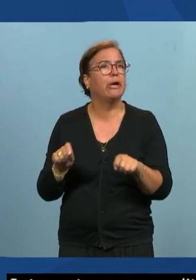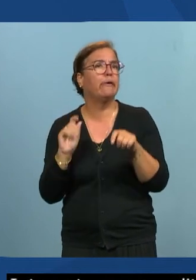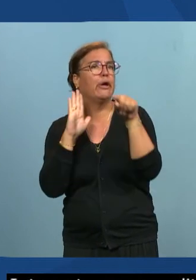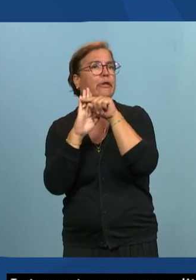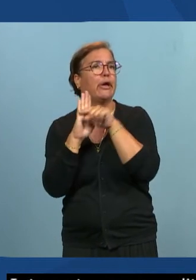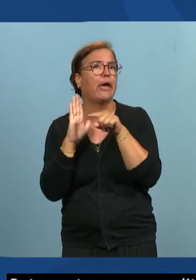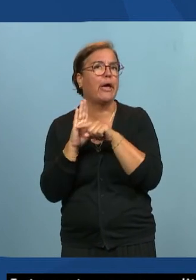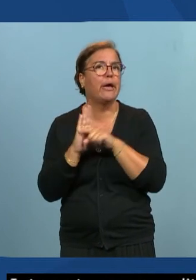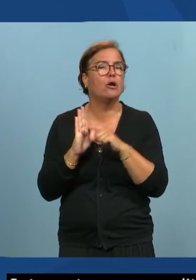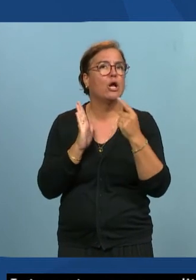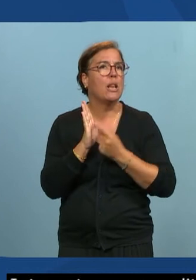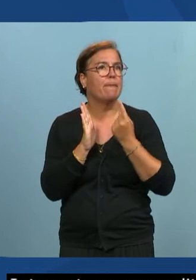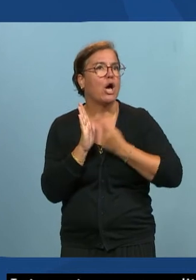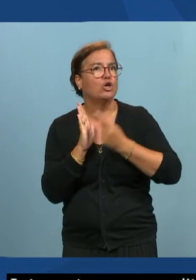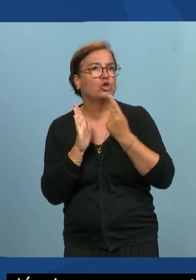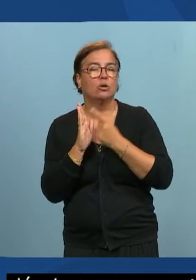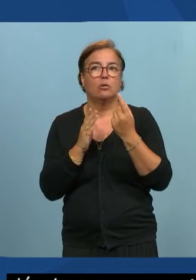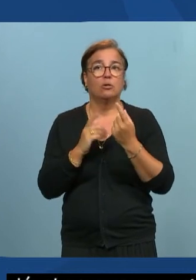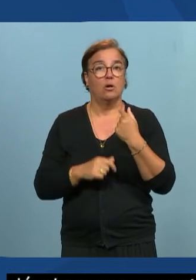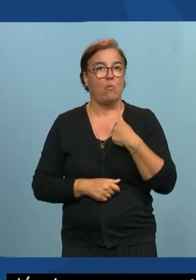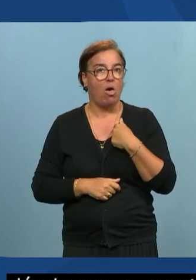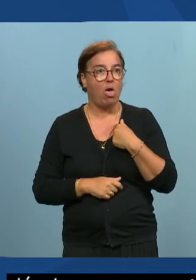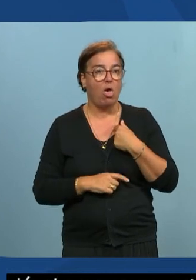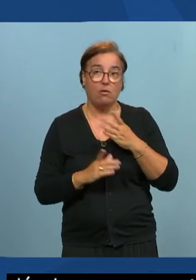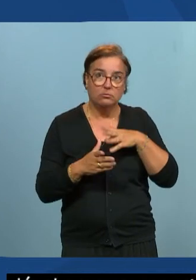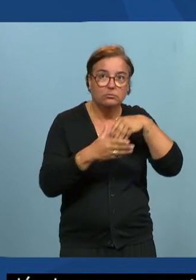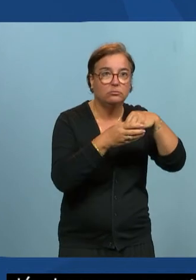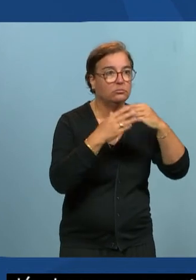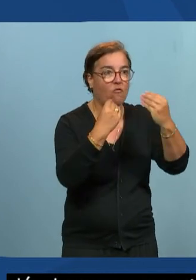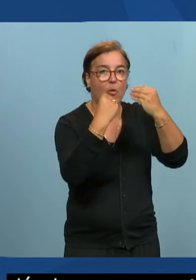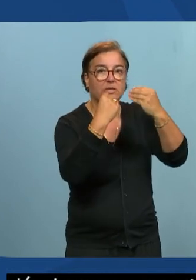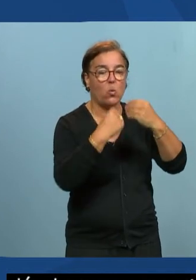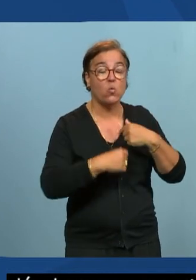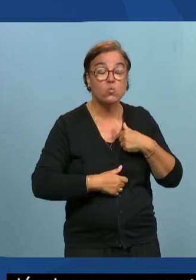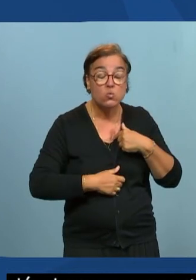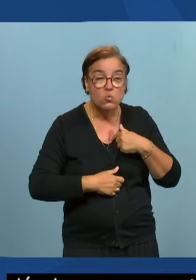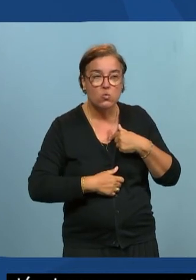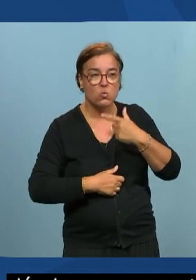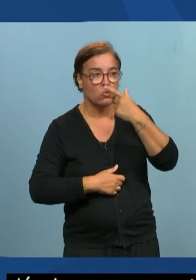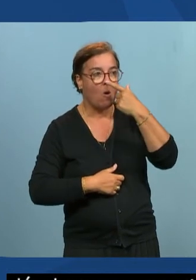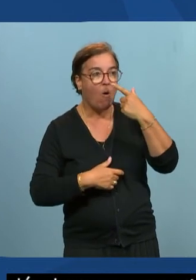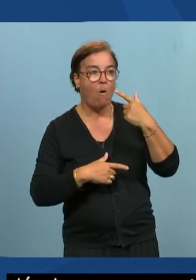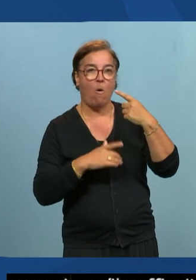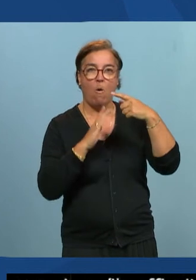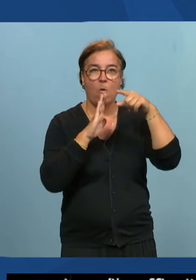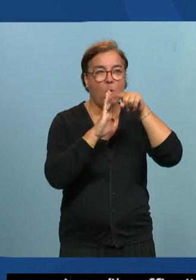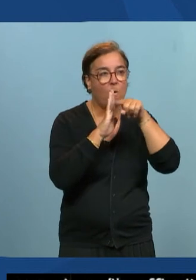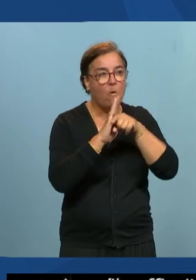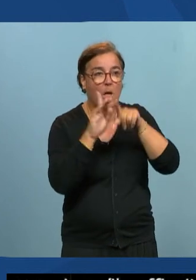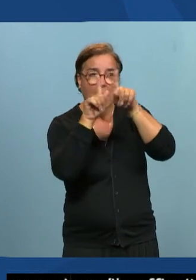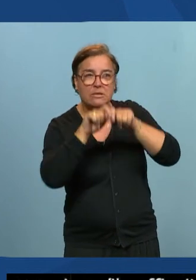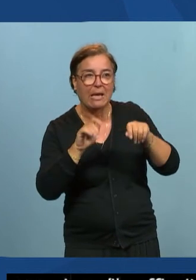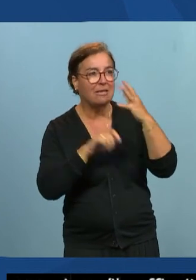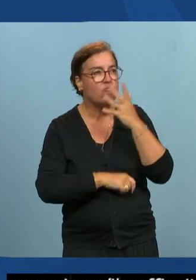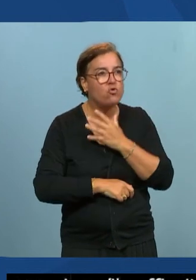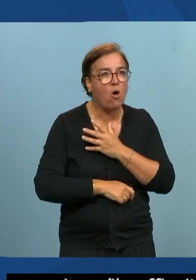la page mais en faisant cette formation je me suis rendue qu'il fallait aller en plus loin respecter les rouleurs s'assurer